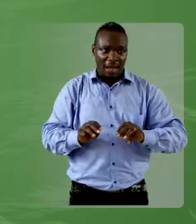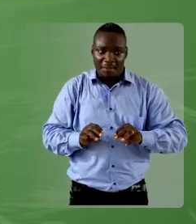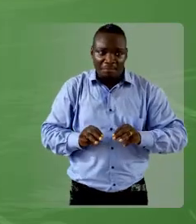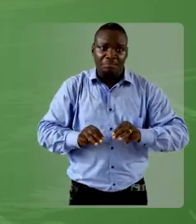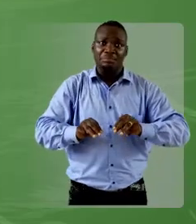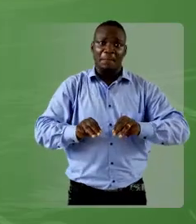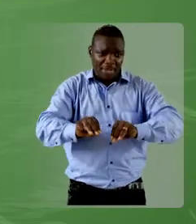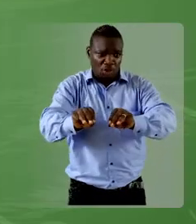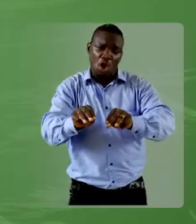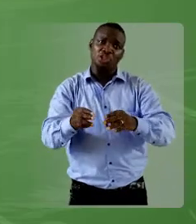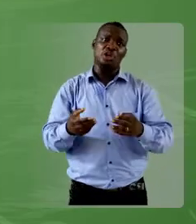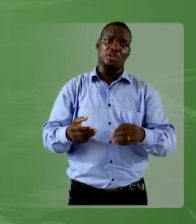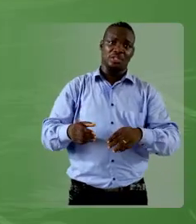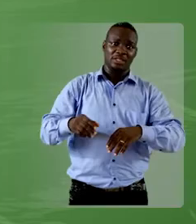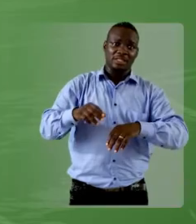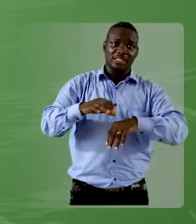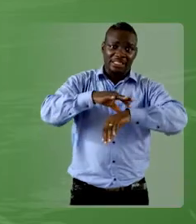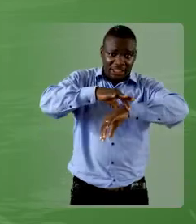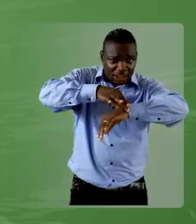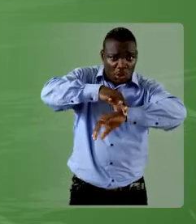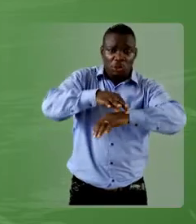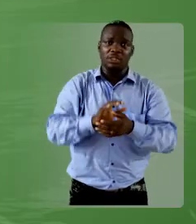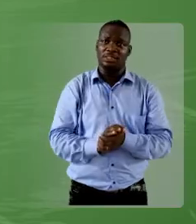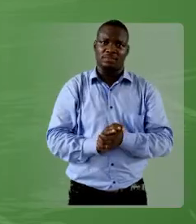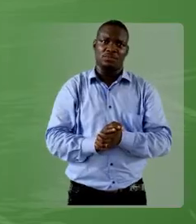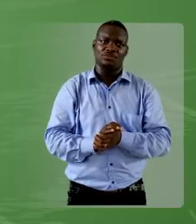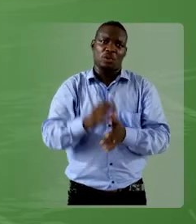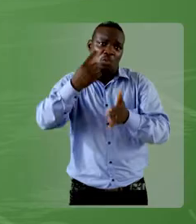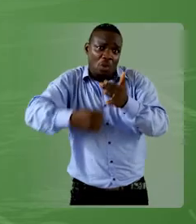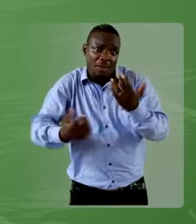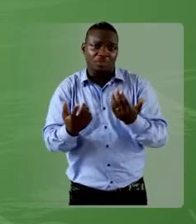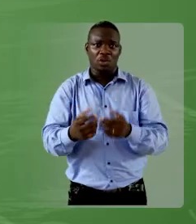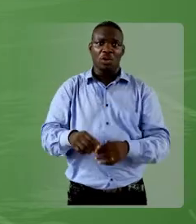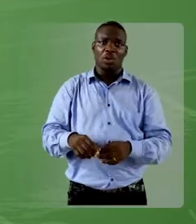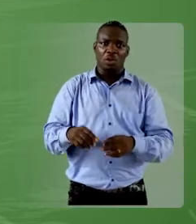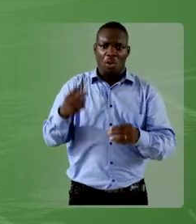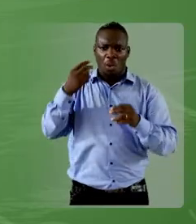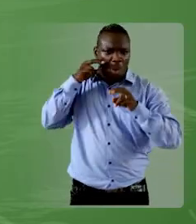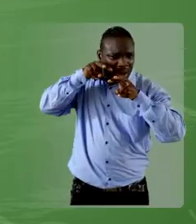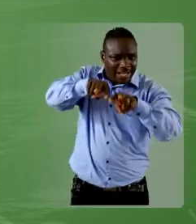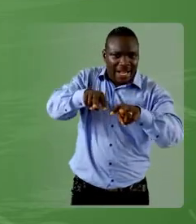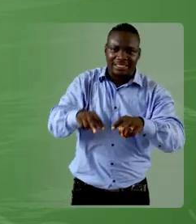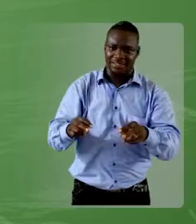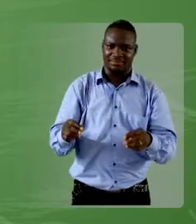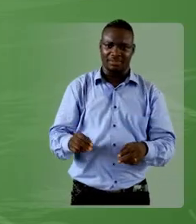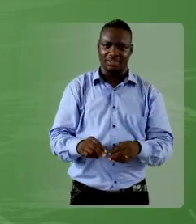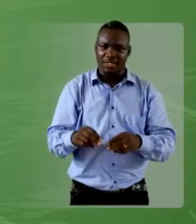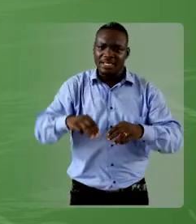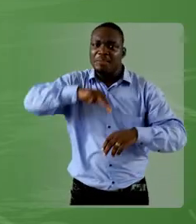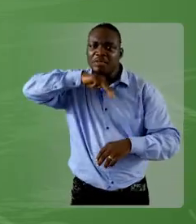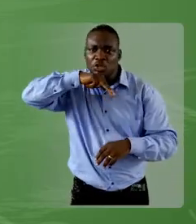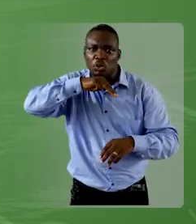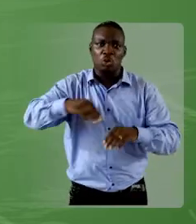géologique. Elle consiste à l'observation à l'œil nu des minéraux sur